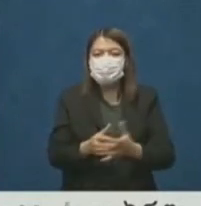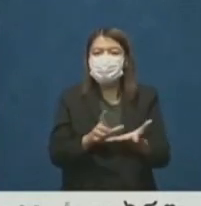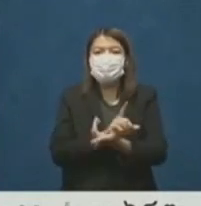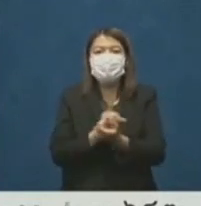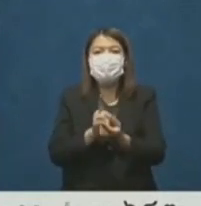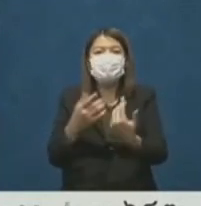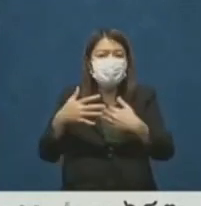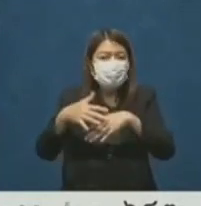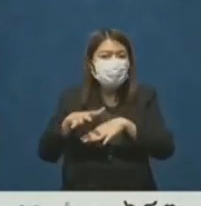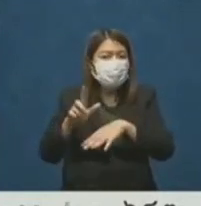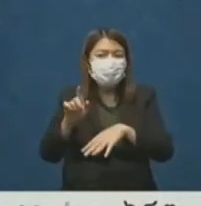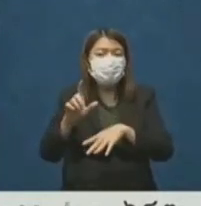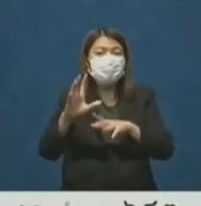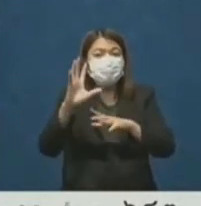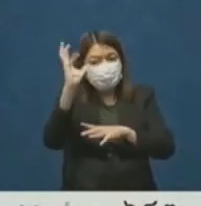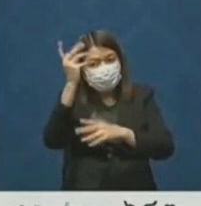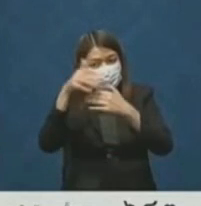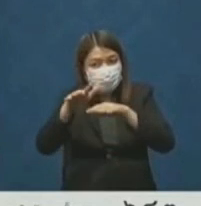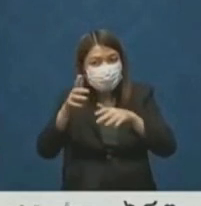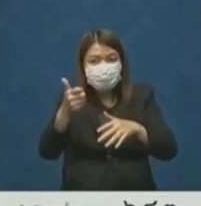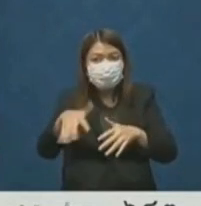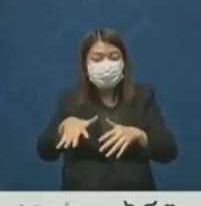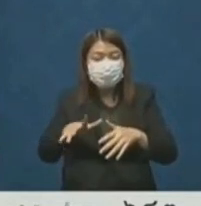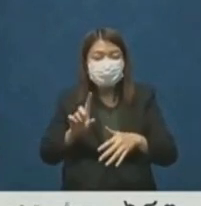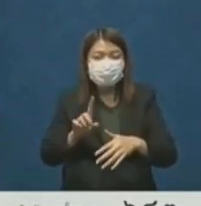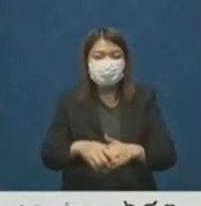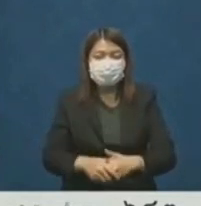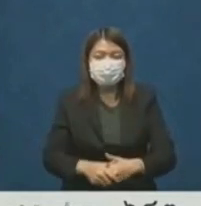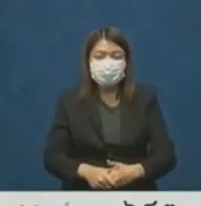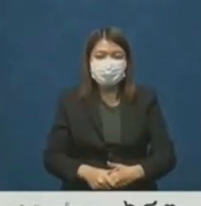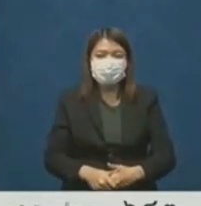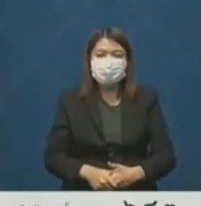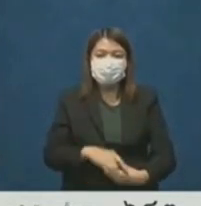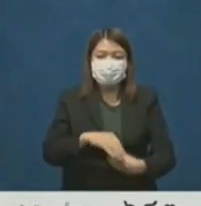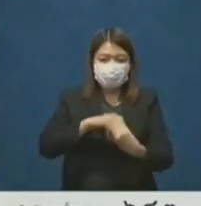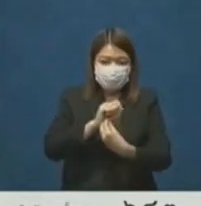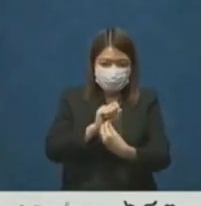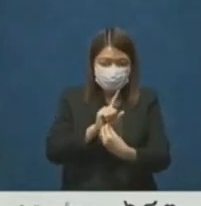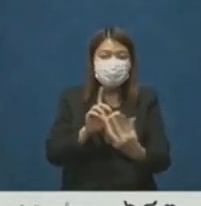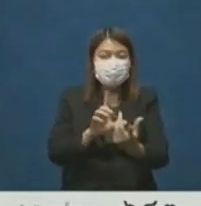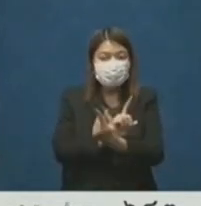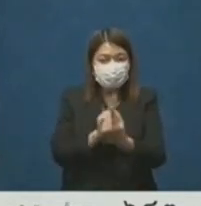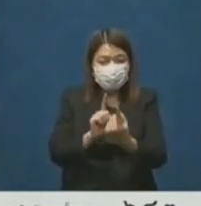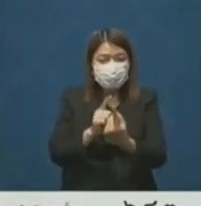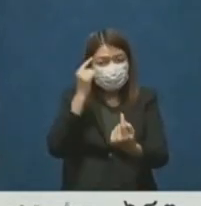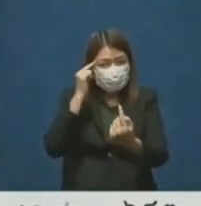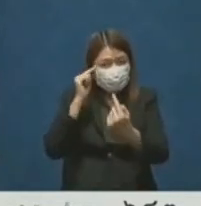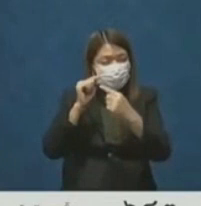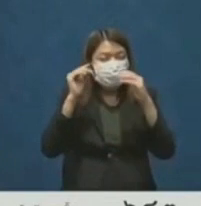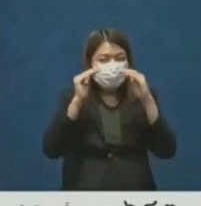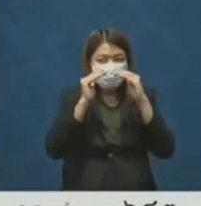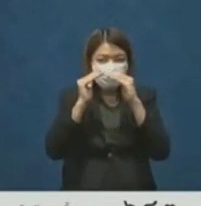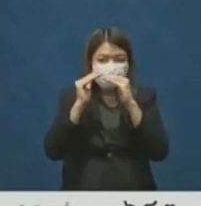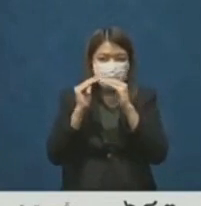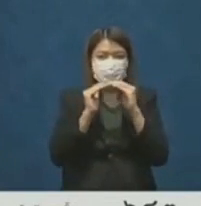ที่จะสามารถอยู่ในสังคมไทยและสังคมโลกได้อย่างไรครับประเด็นที่4สามารถสร้างสรรค์เศรษฐกิจและสังคมที่พึงประส